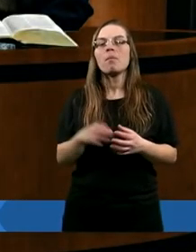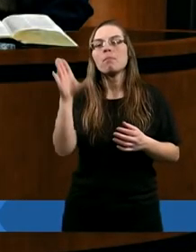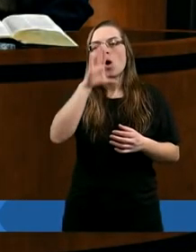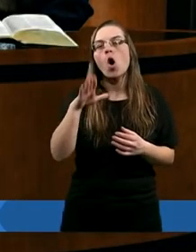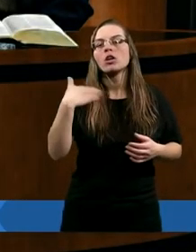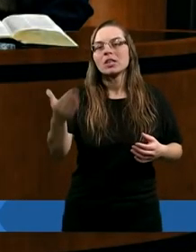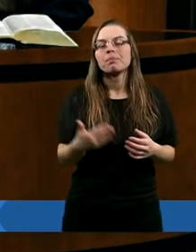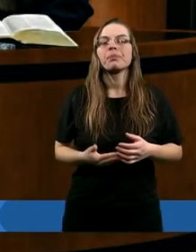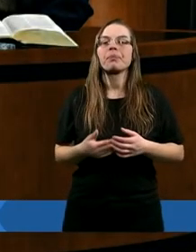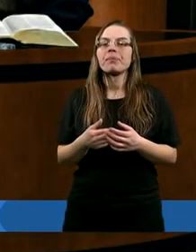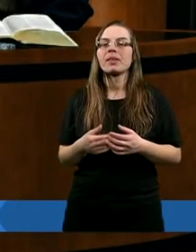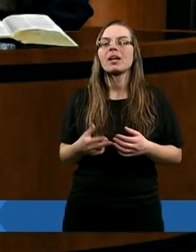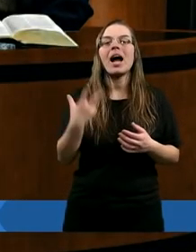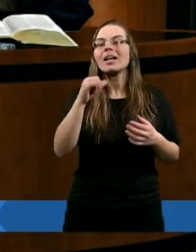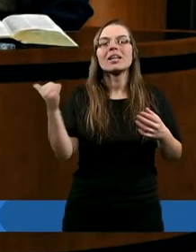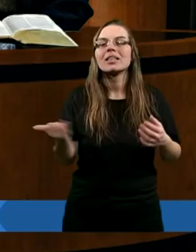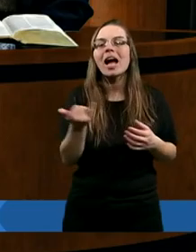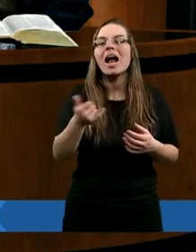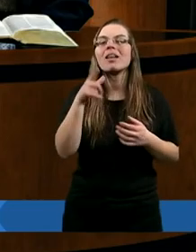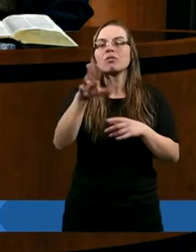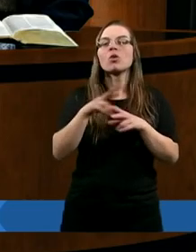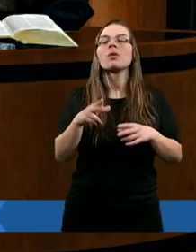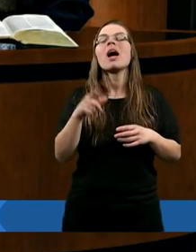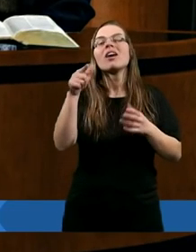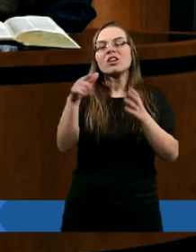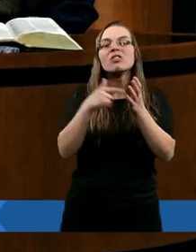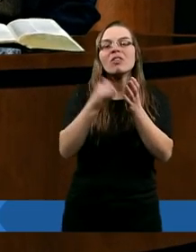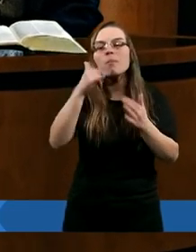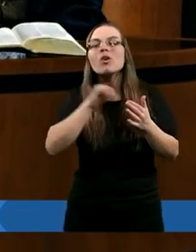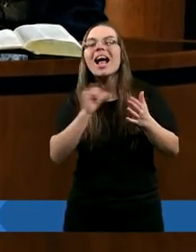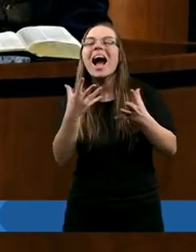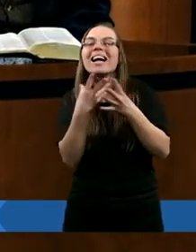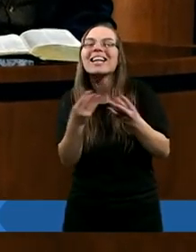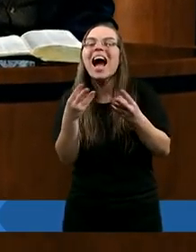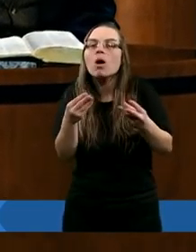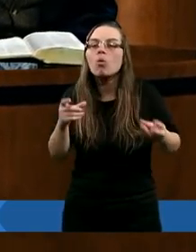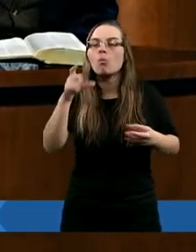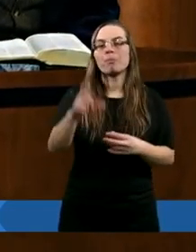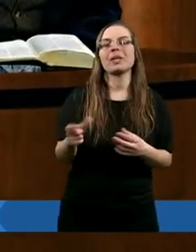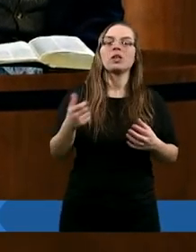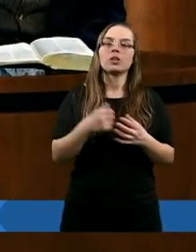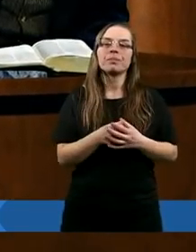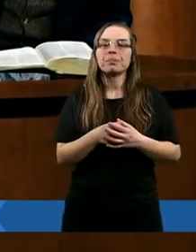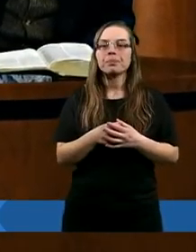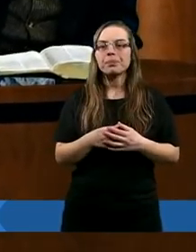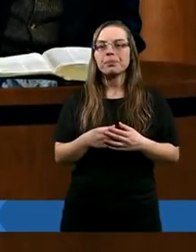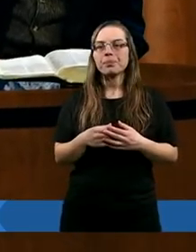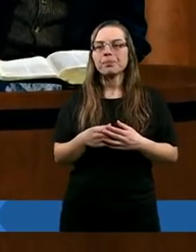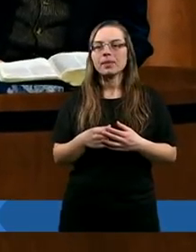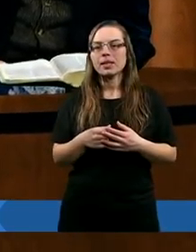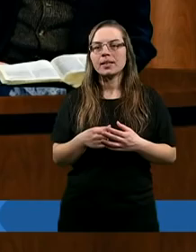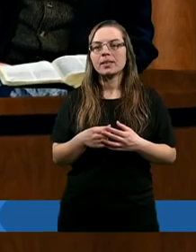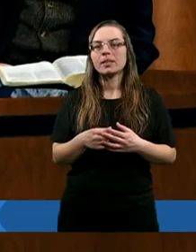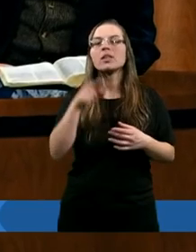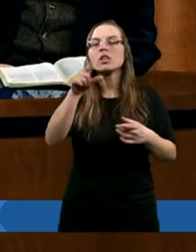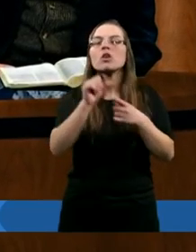Bożym. Pan Jezus powie wtedy, nie znam Was. Czy można się jakoś zagubić? Jeśli tak, jakie są niebezpieczeństwa?